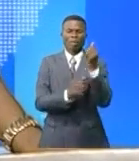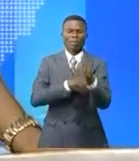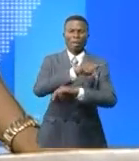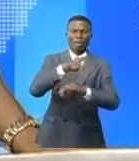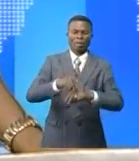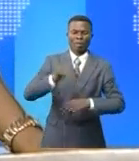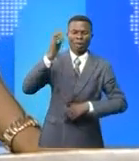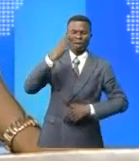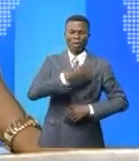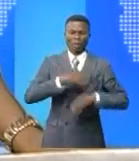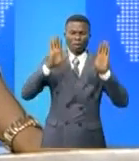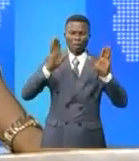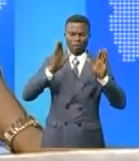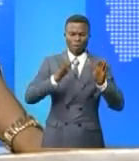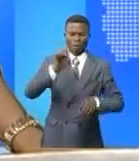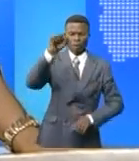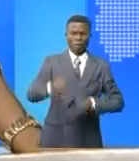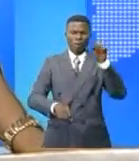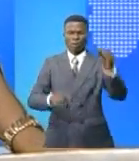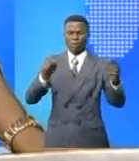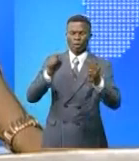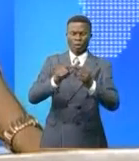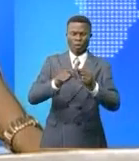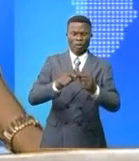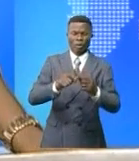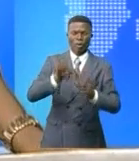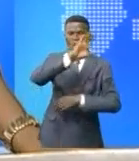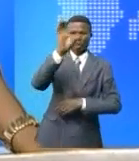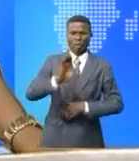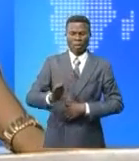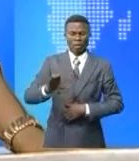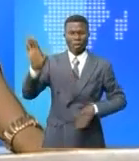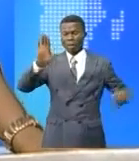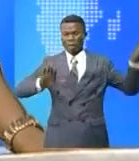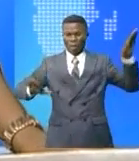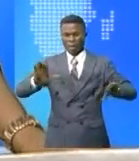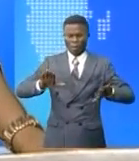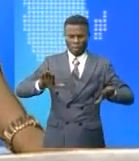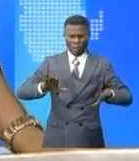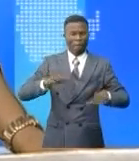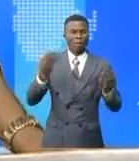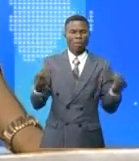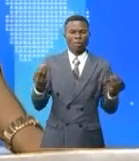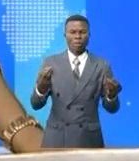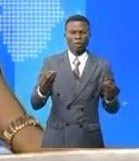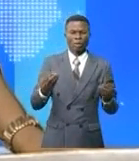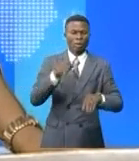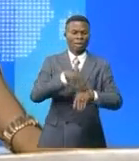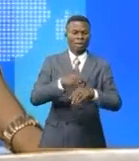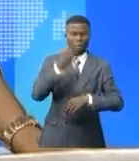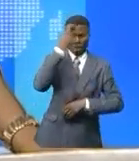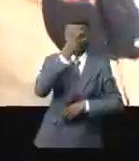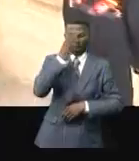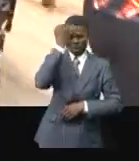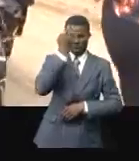ont fait un chemin de la croix au village Igné, dont la commune de Lancelé, citée à l'occasion de ce temps de carême.